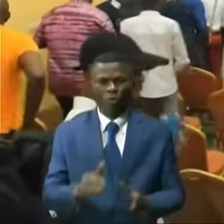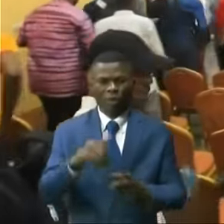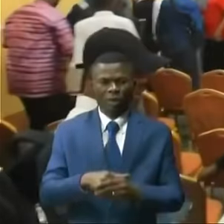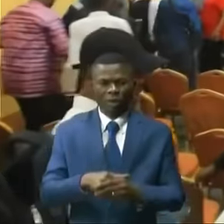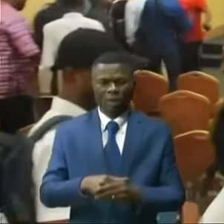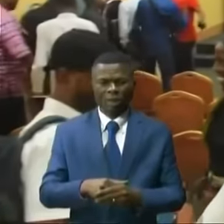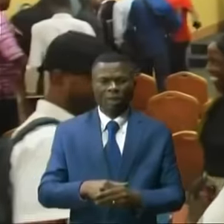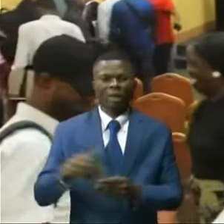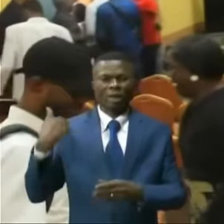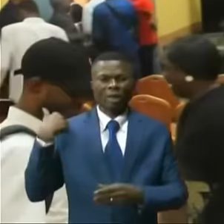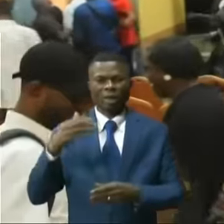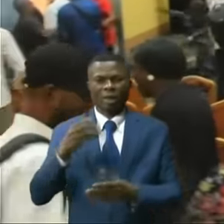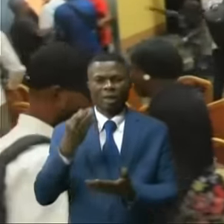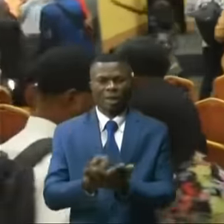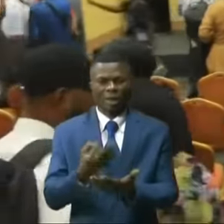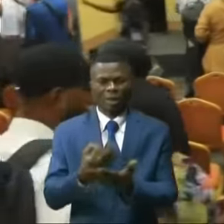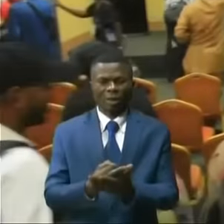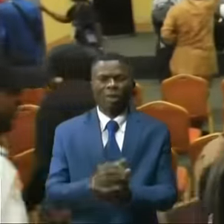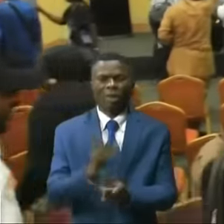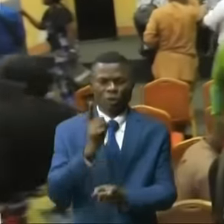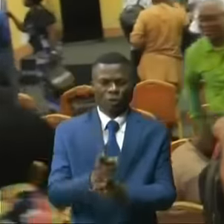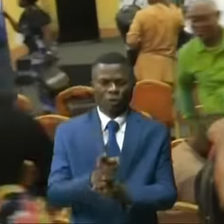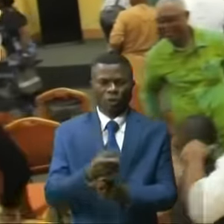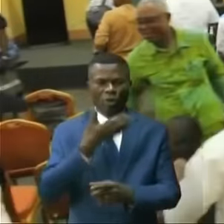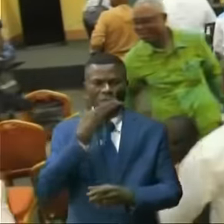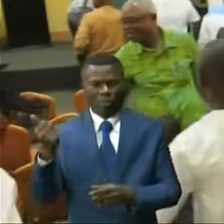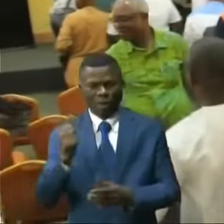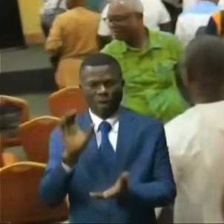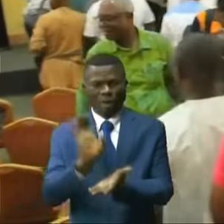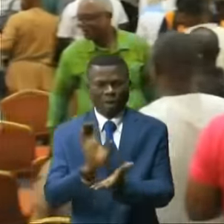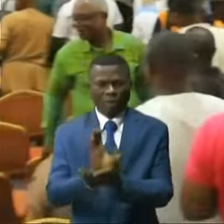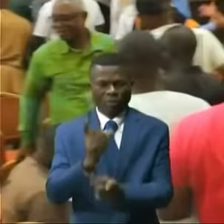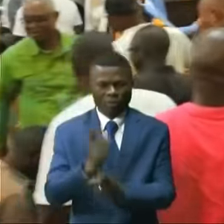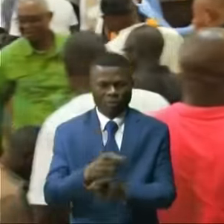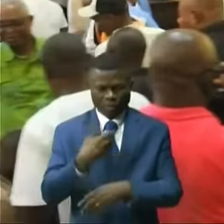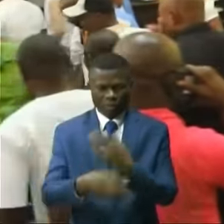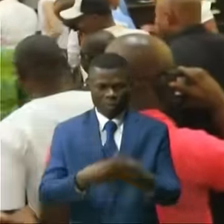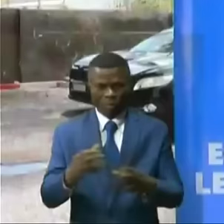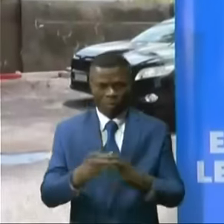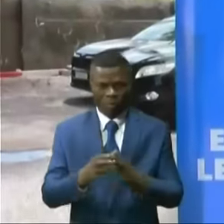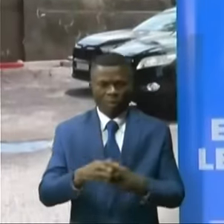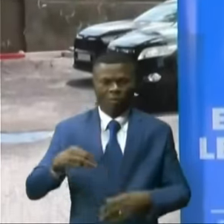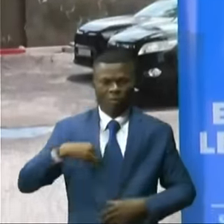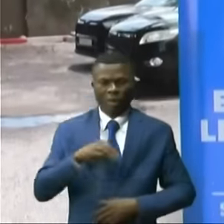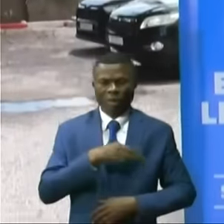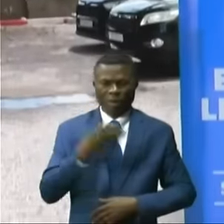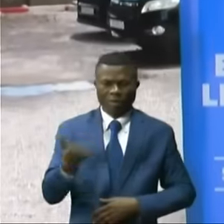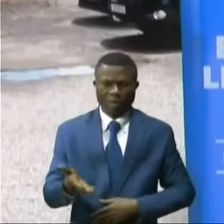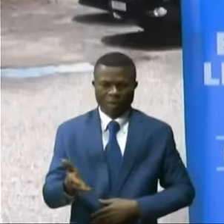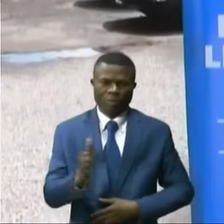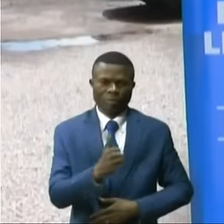les états financiers crédibles et certifiés réalisés par ses